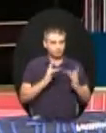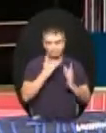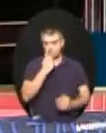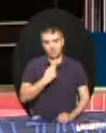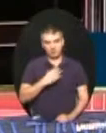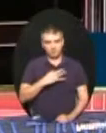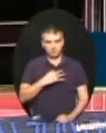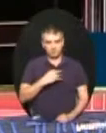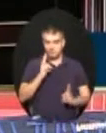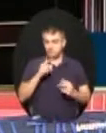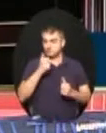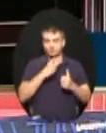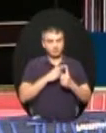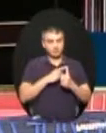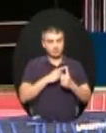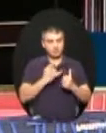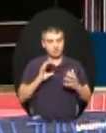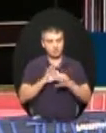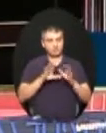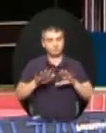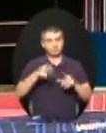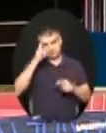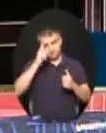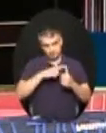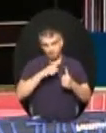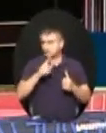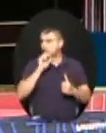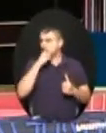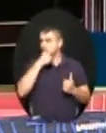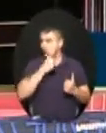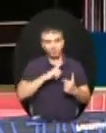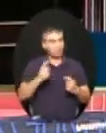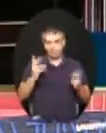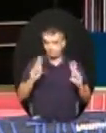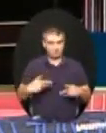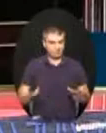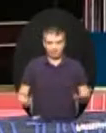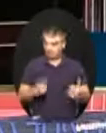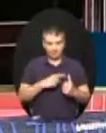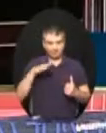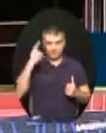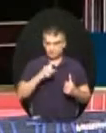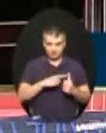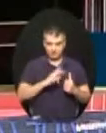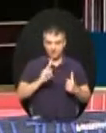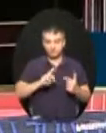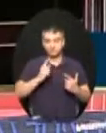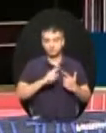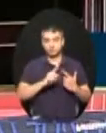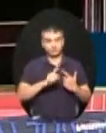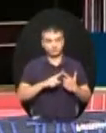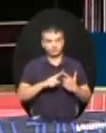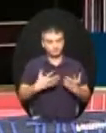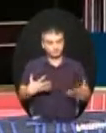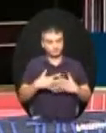עינינו? זה, האופציה הראשונה היא לחבור לממשלת ליכוד, וזה היסטורית, לא שריר ולא קיים, ולא יהיה. האופציה השנייה